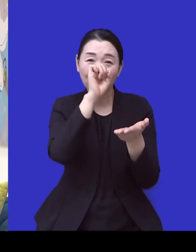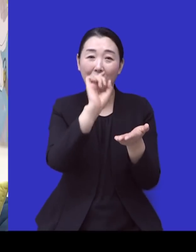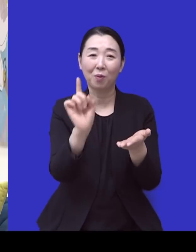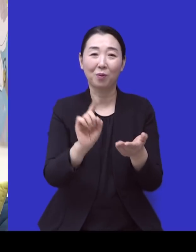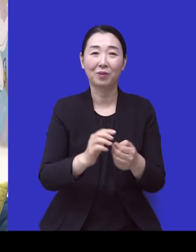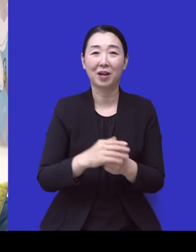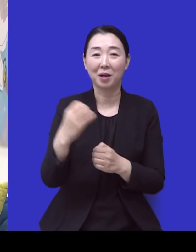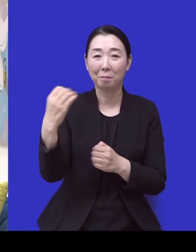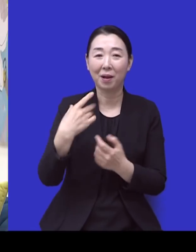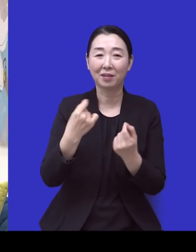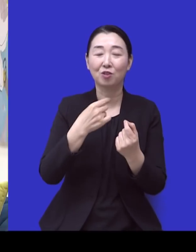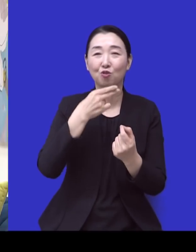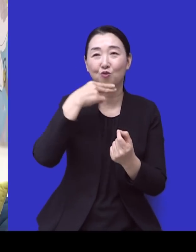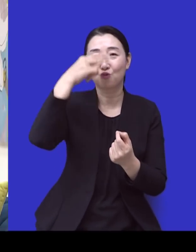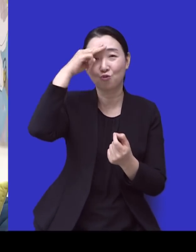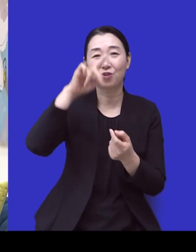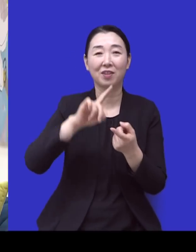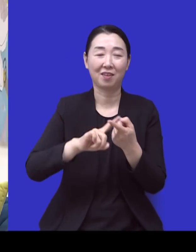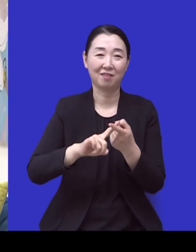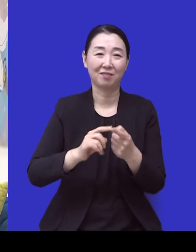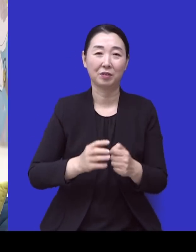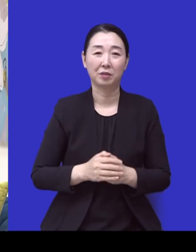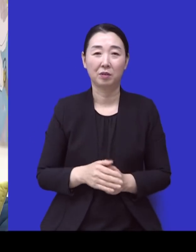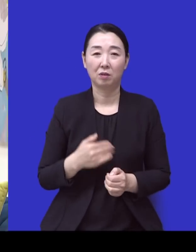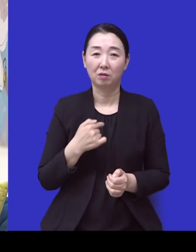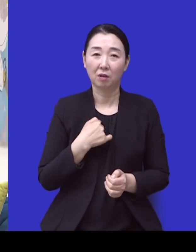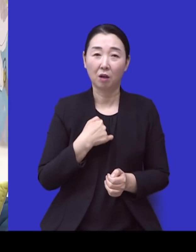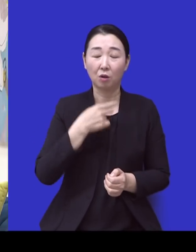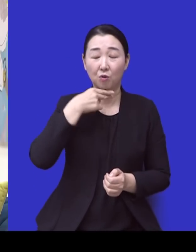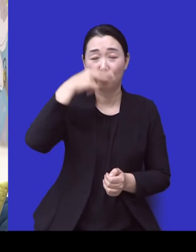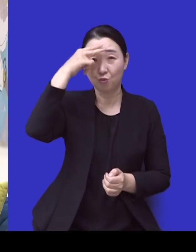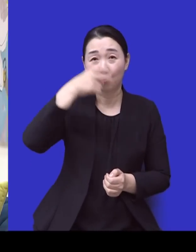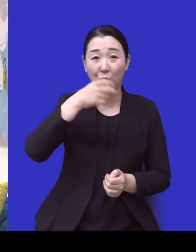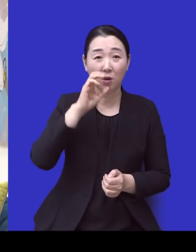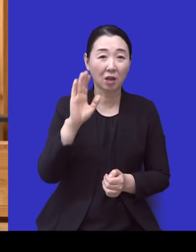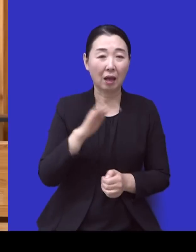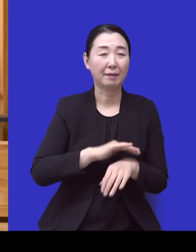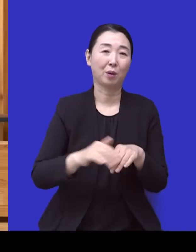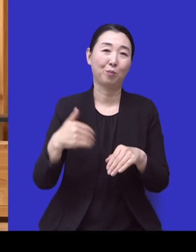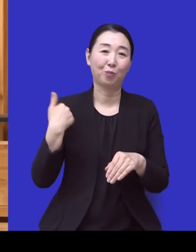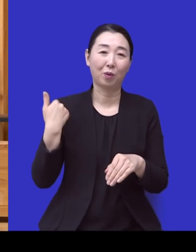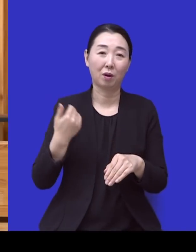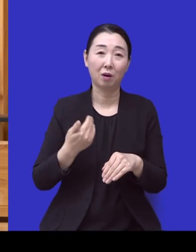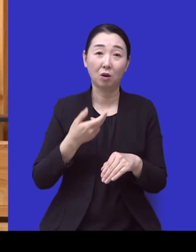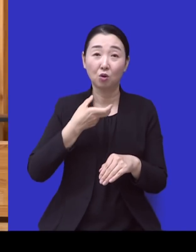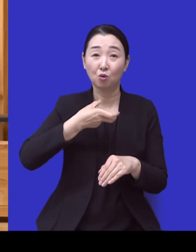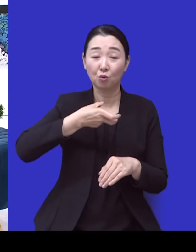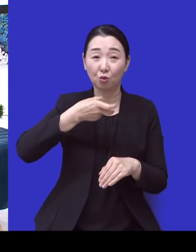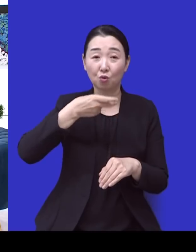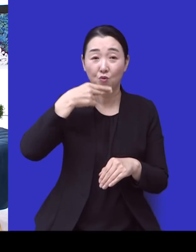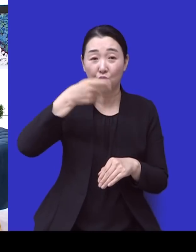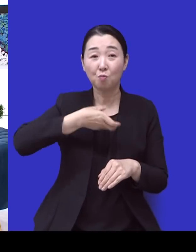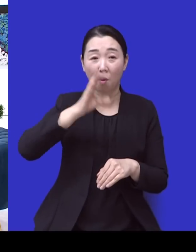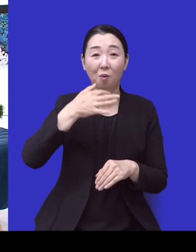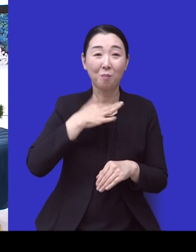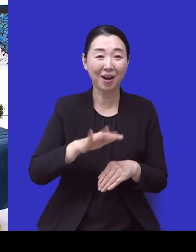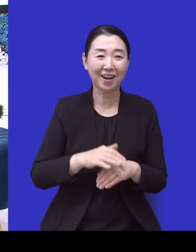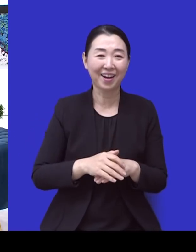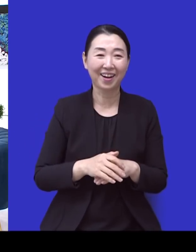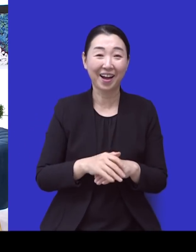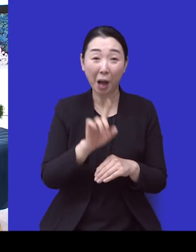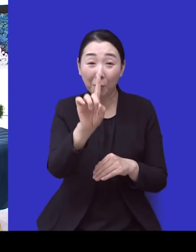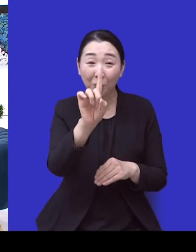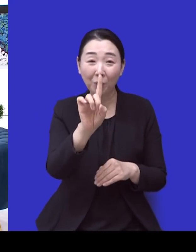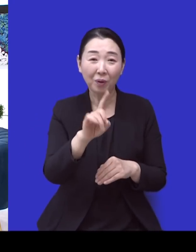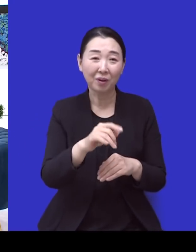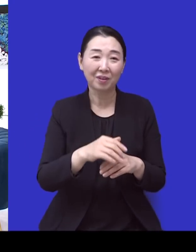아까 말씀해주셨던 술에 대한 예. 문제도 사실 저는 이제 술을 안 해서 잘은 몰랐거든요. 한 번도 안 해봤어요? 그러니까 했겠죠. 마셔본다고 했는데